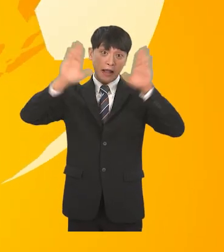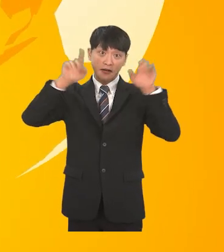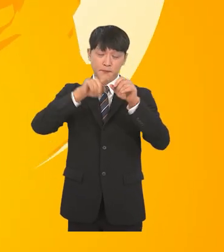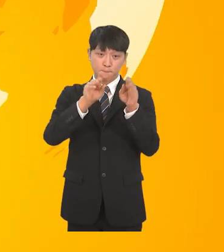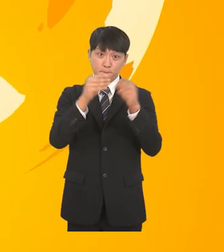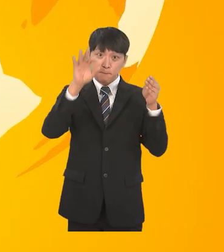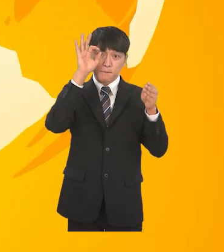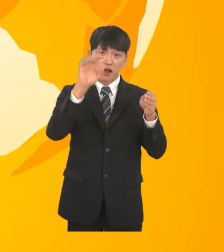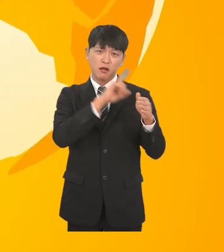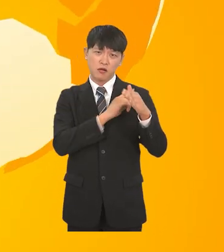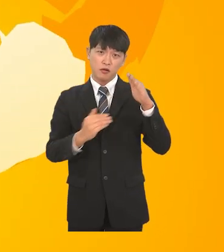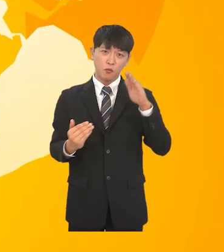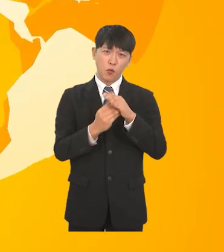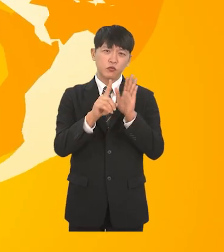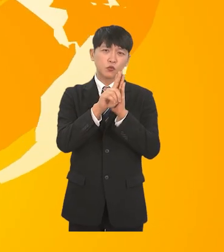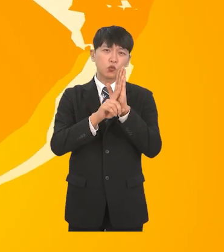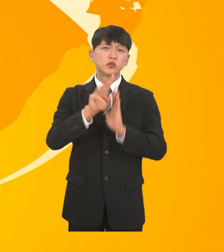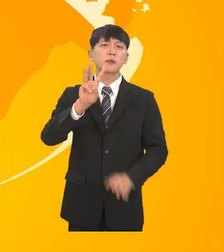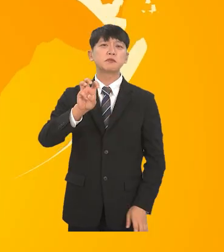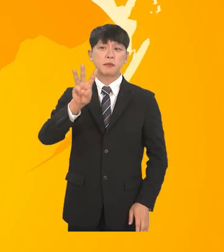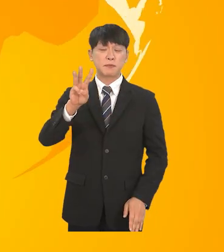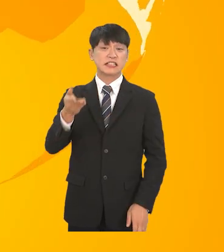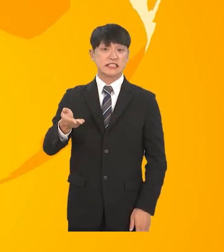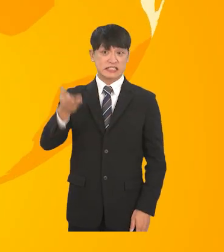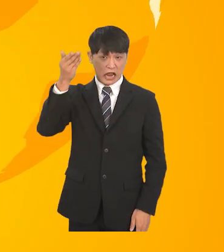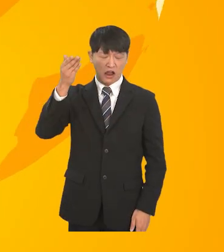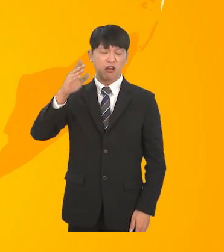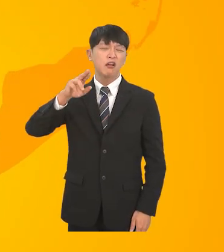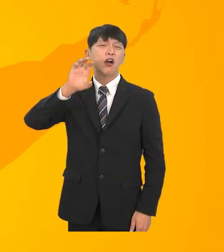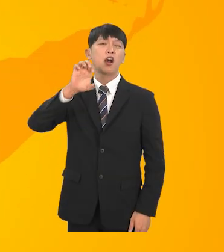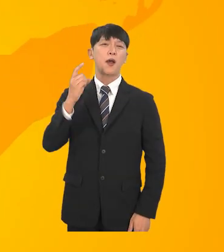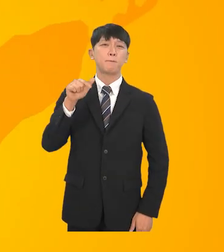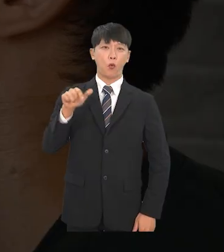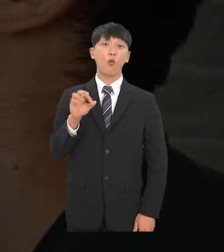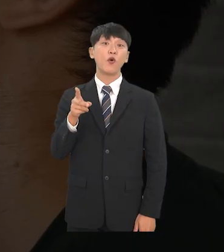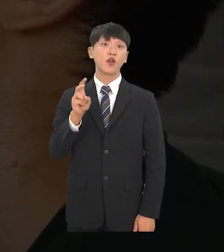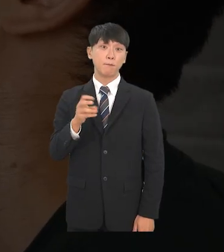일 최고체 감온도가 33도 이상인 날을 뜻합니다.